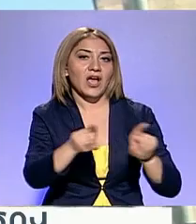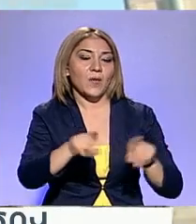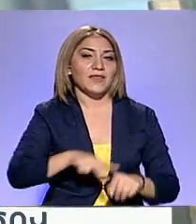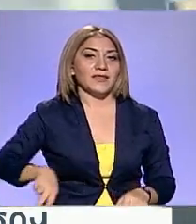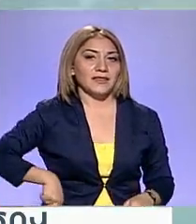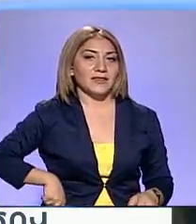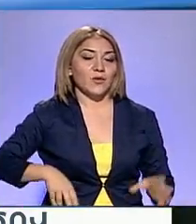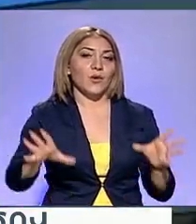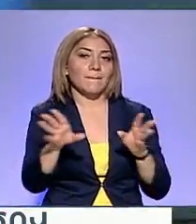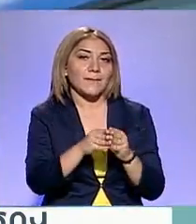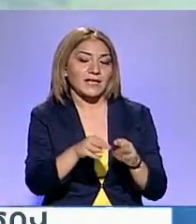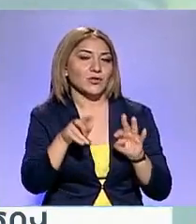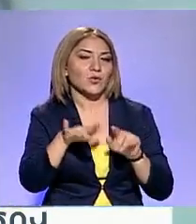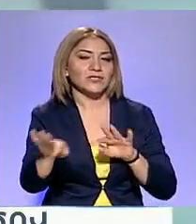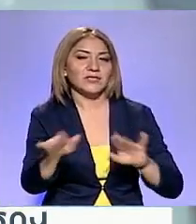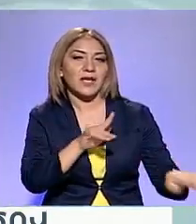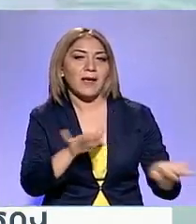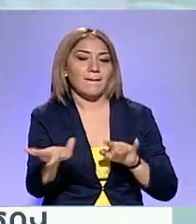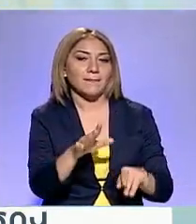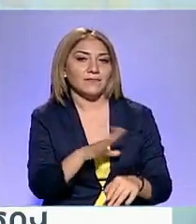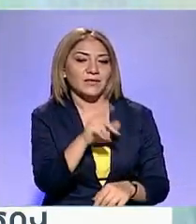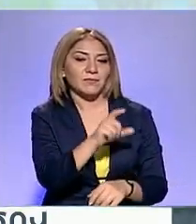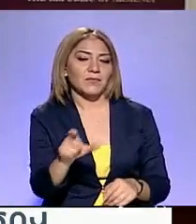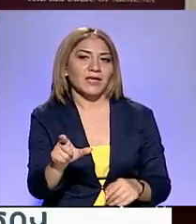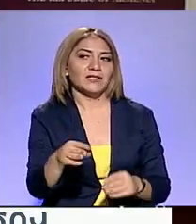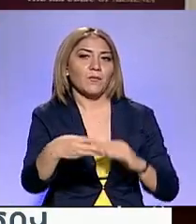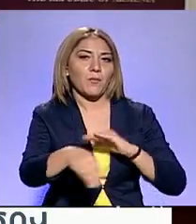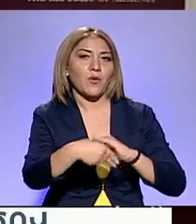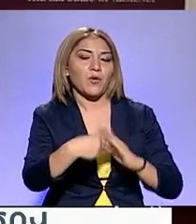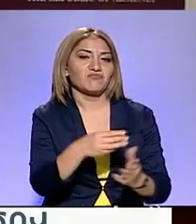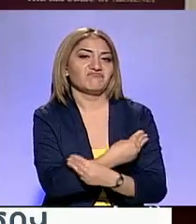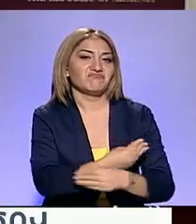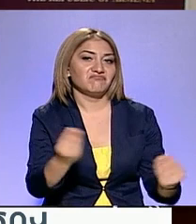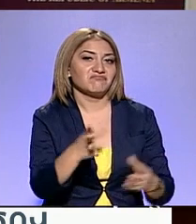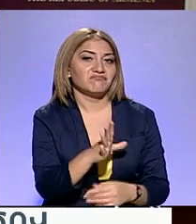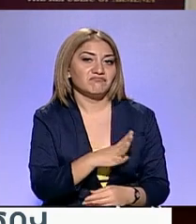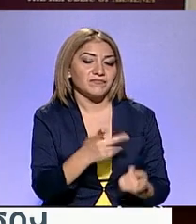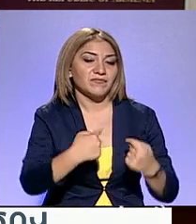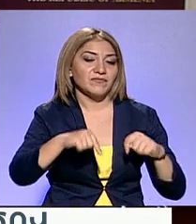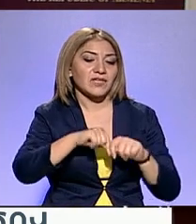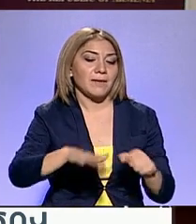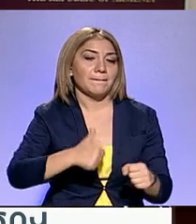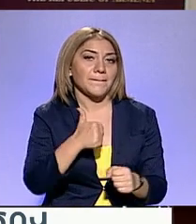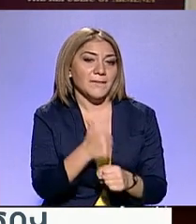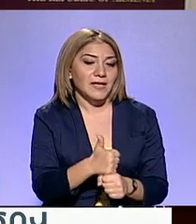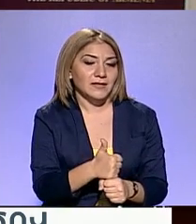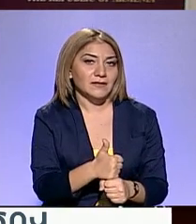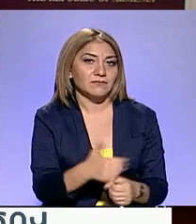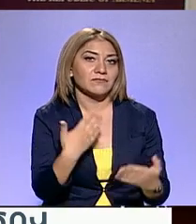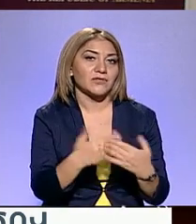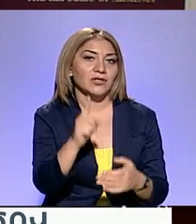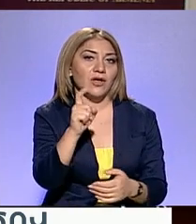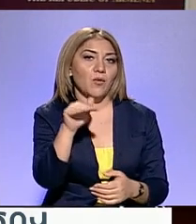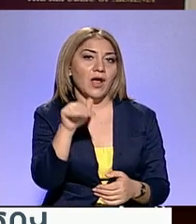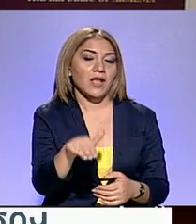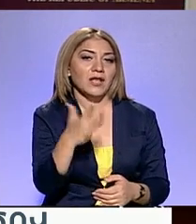կազմակերպել են նախընտրական գործերը մարդկանց շահագրգռելով փողով։ Շտաբի պետի կողմից ներդրվել է շուրջ 100